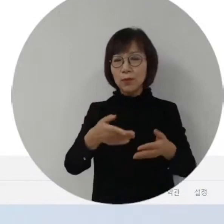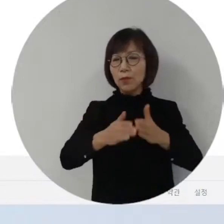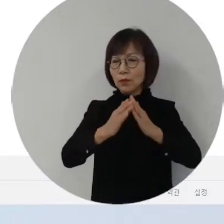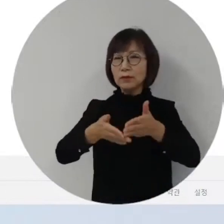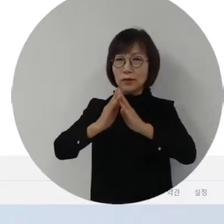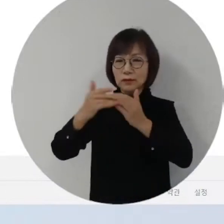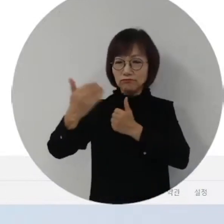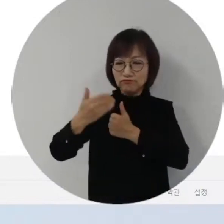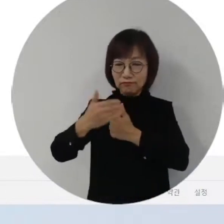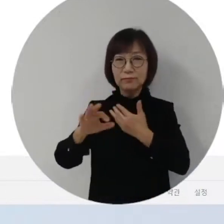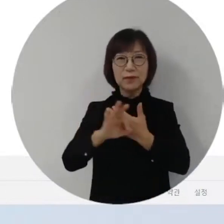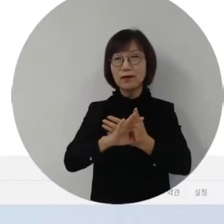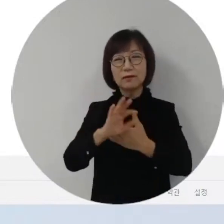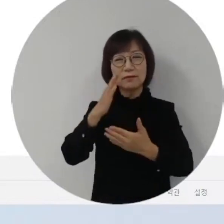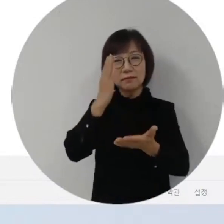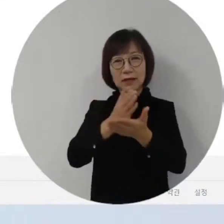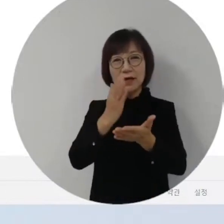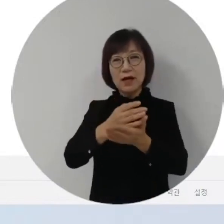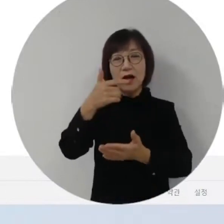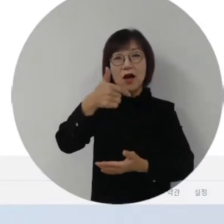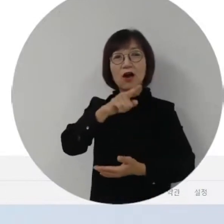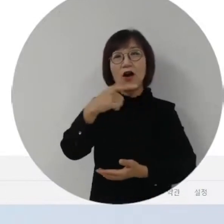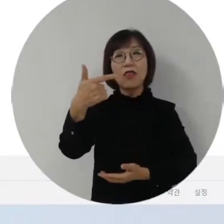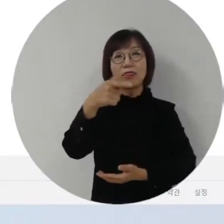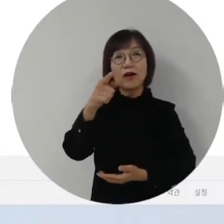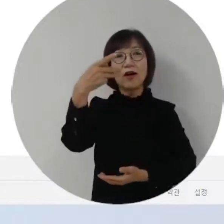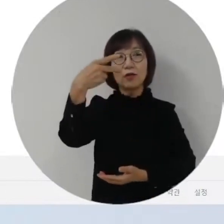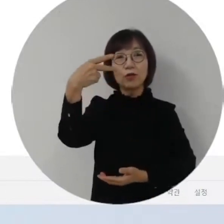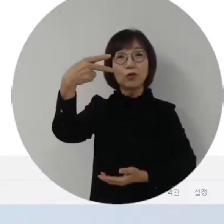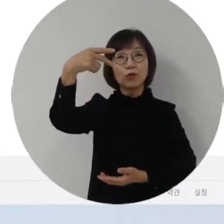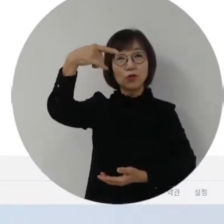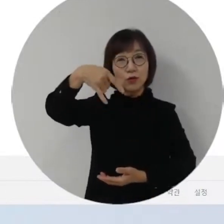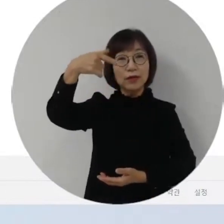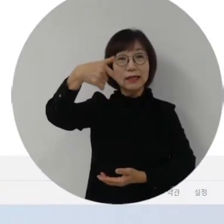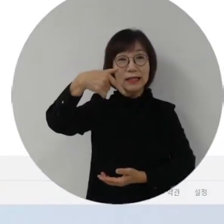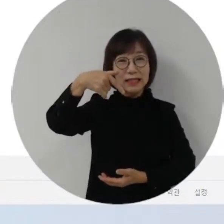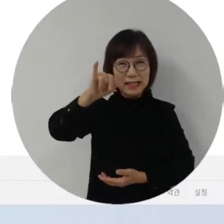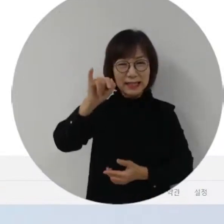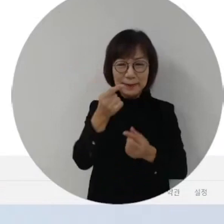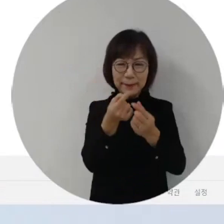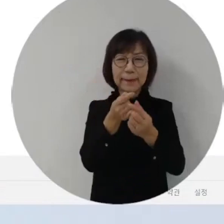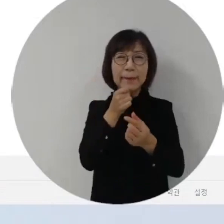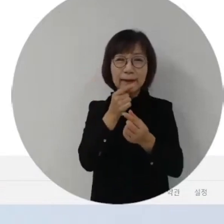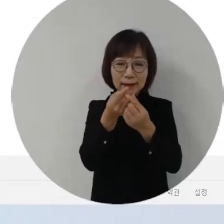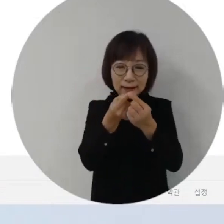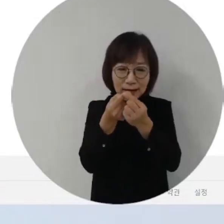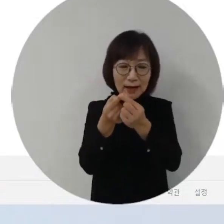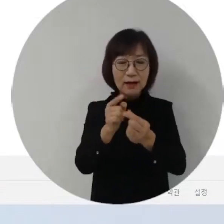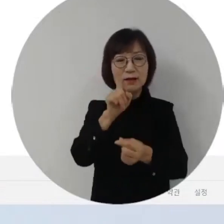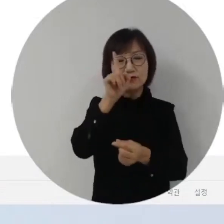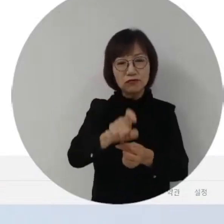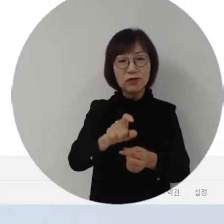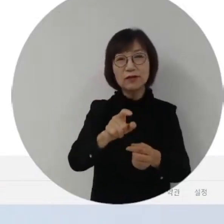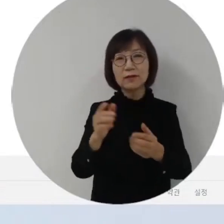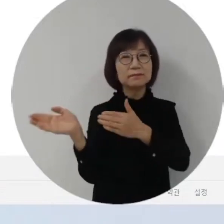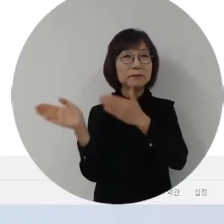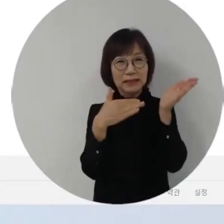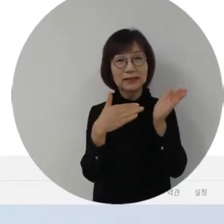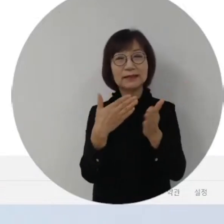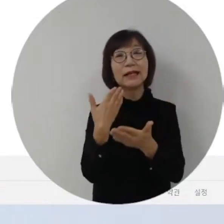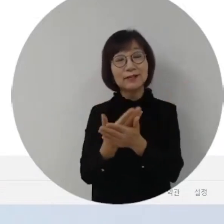건너뛰기라고 뭔가 설정해줘라 라고 나오면은요, 건너뛰기 해준다.